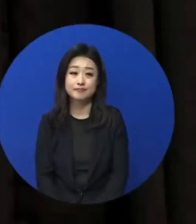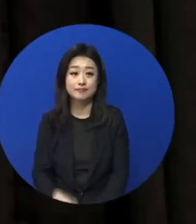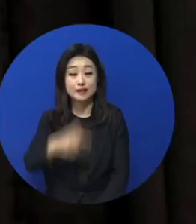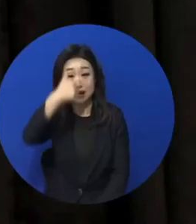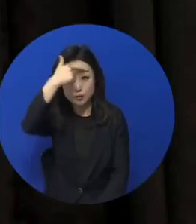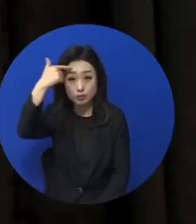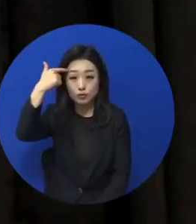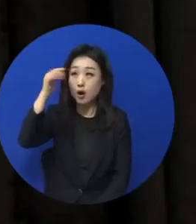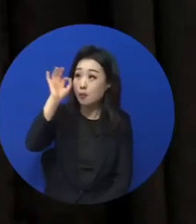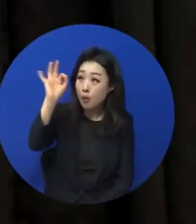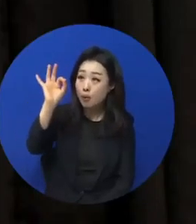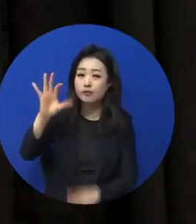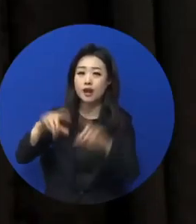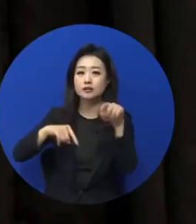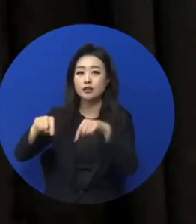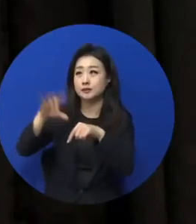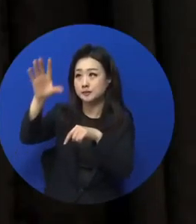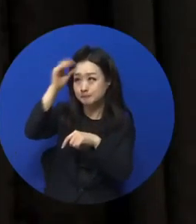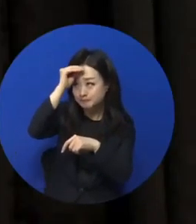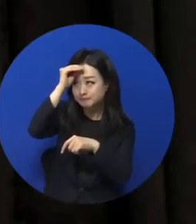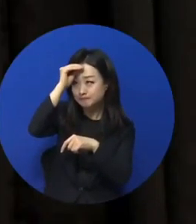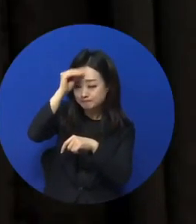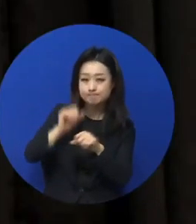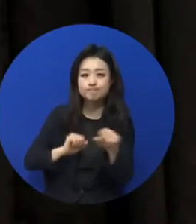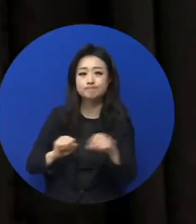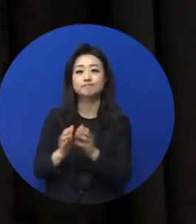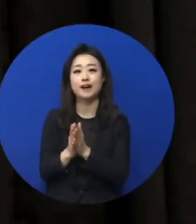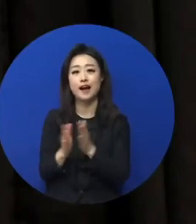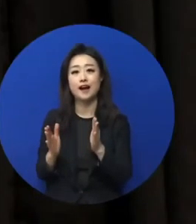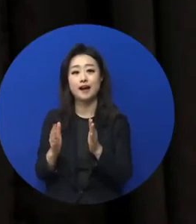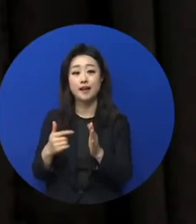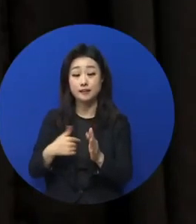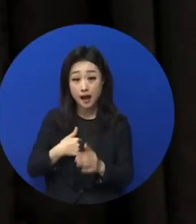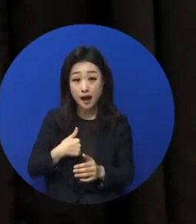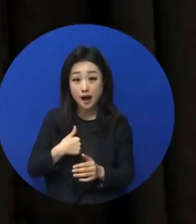노무현을 보고 정치를 배웠습니다. 제가 배운 정치는 이런 거 아닙니다.